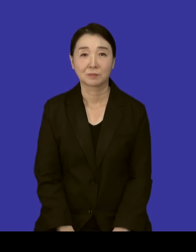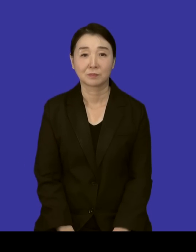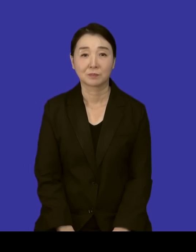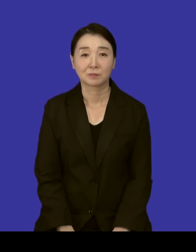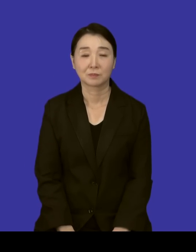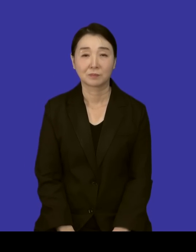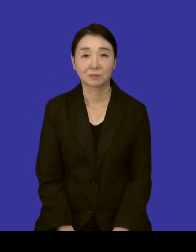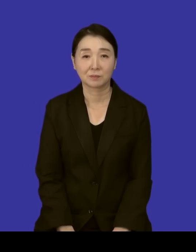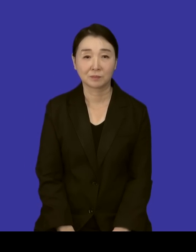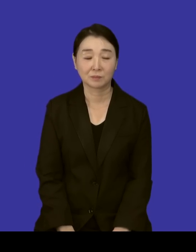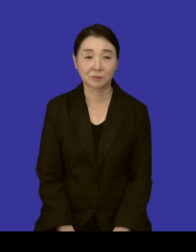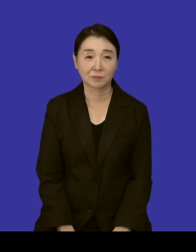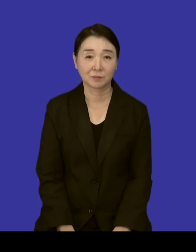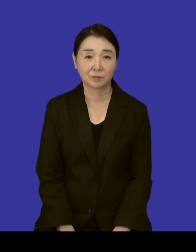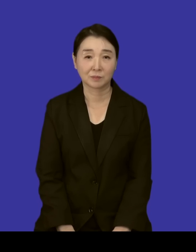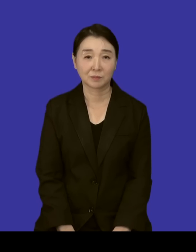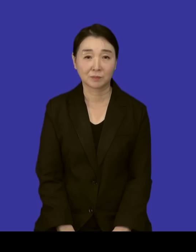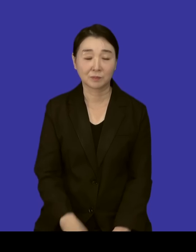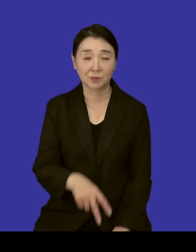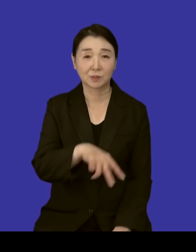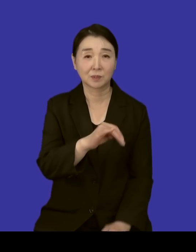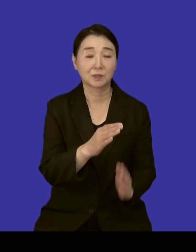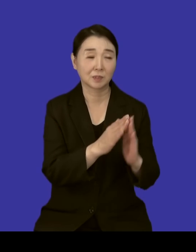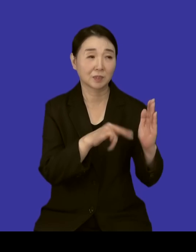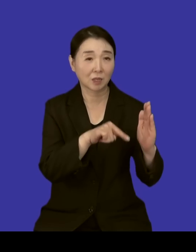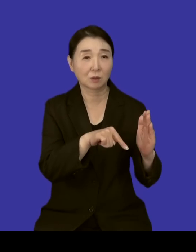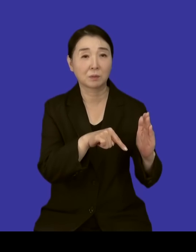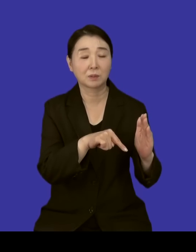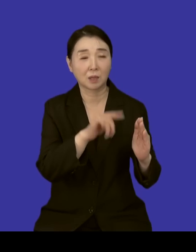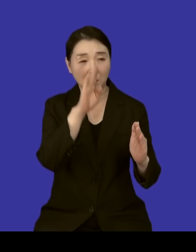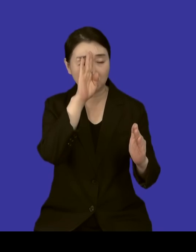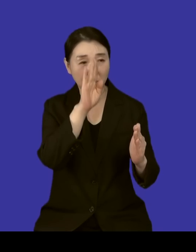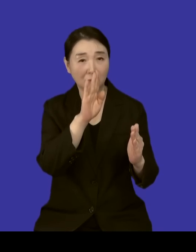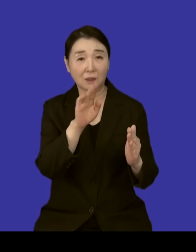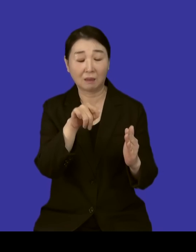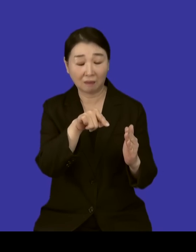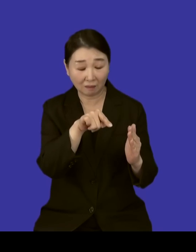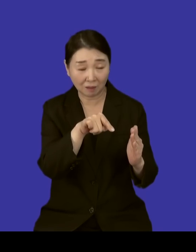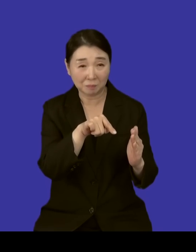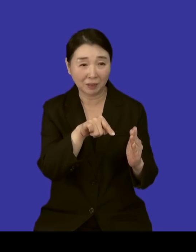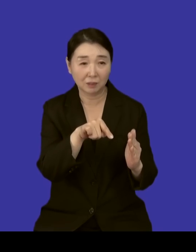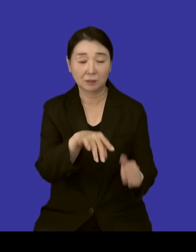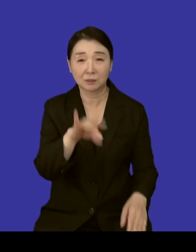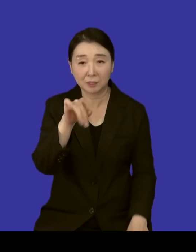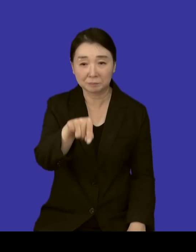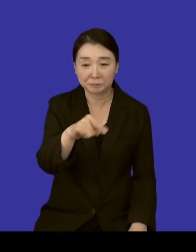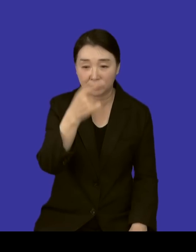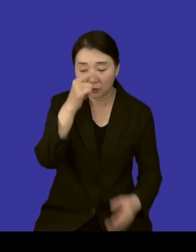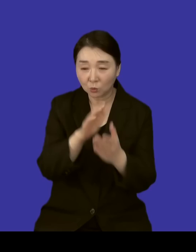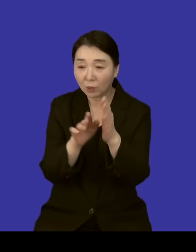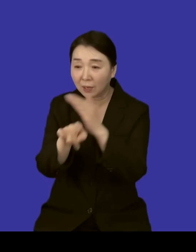그 사람들 앞에 제가 병이 옮을 것 같은 거예요. 그 폐암 환자가 있고. 그지. 예.